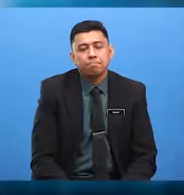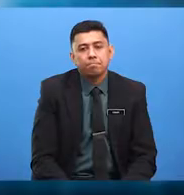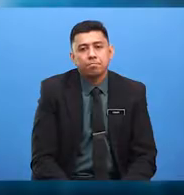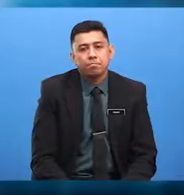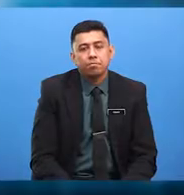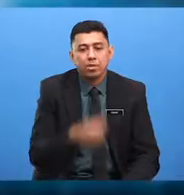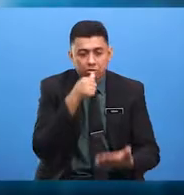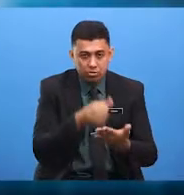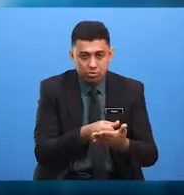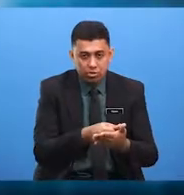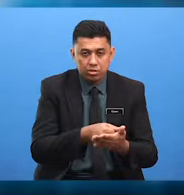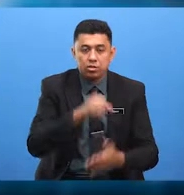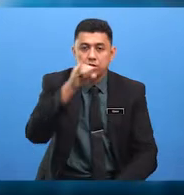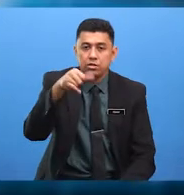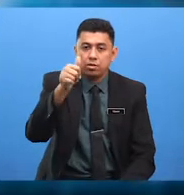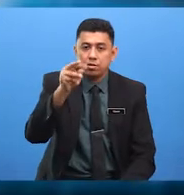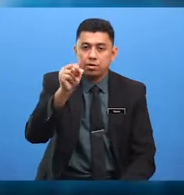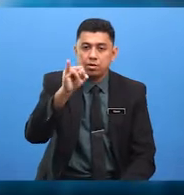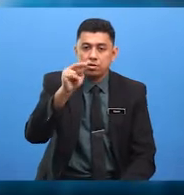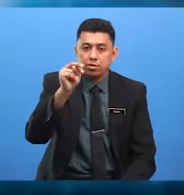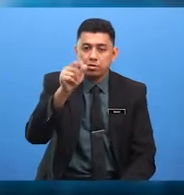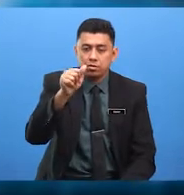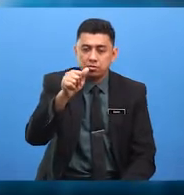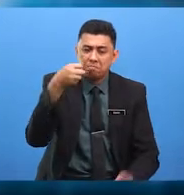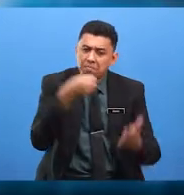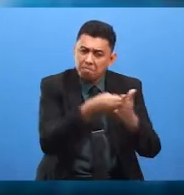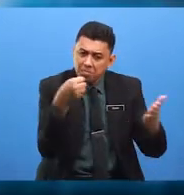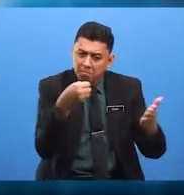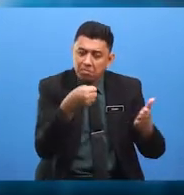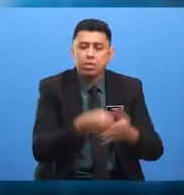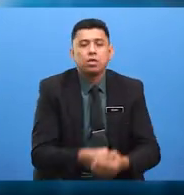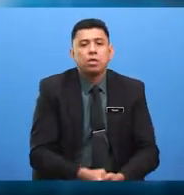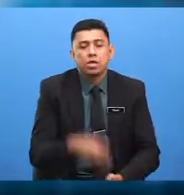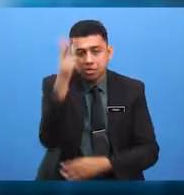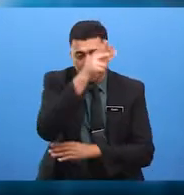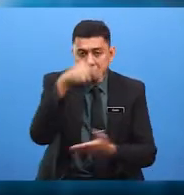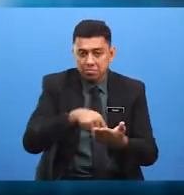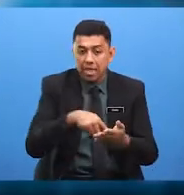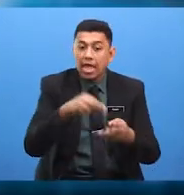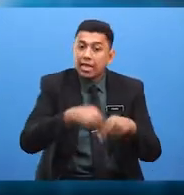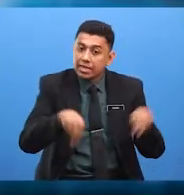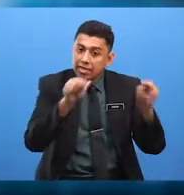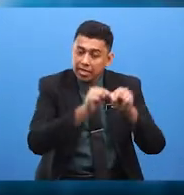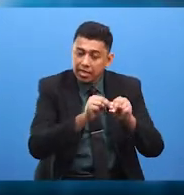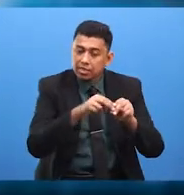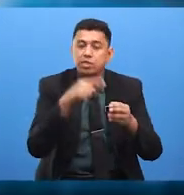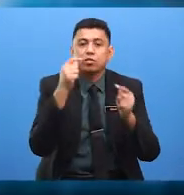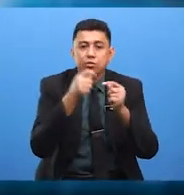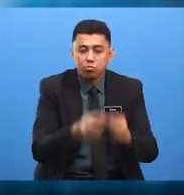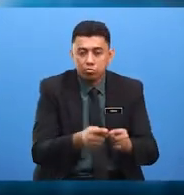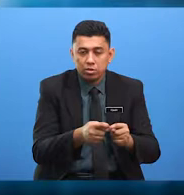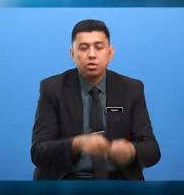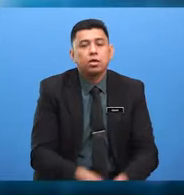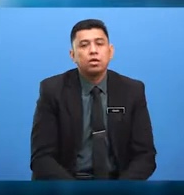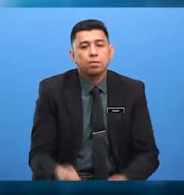surat jaminan kerajaan ini mempunyai nilai tertentu yang memberi keuntungan kepada pembeli dan